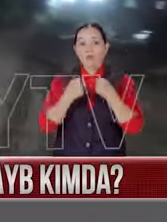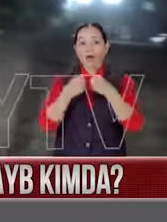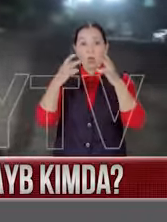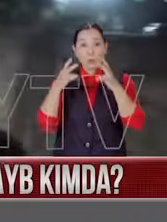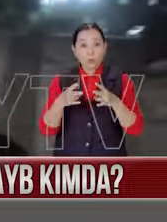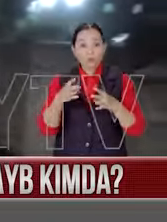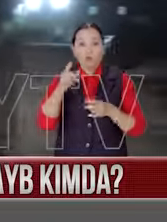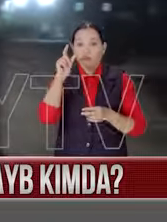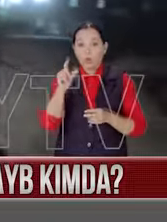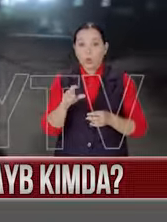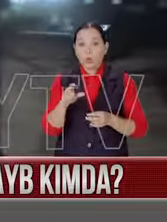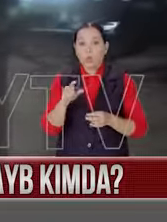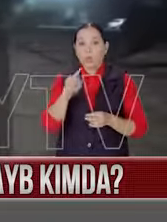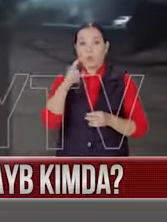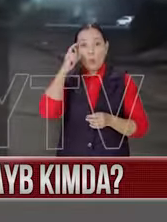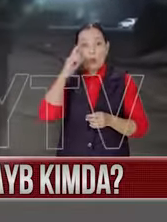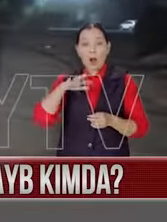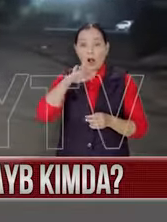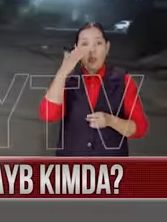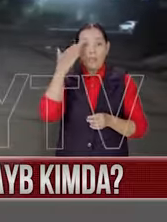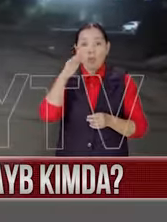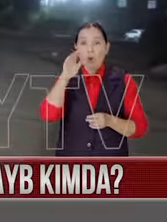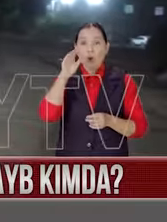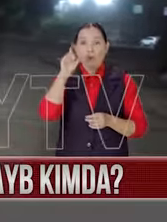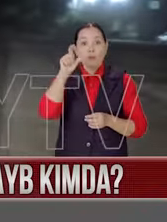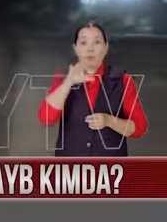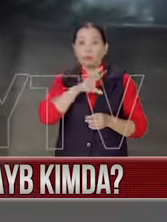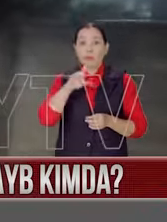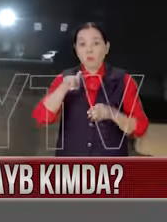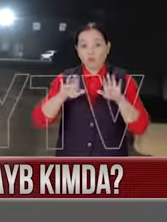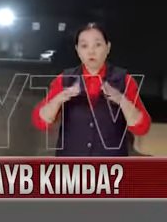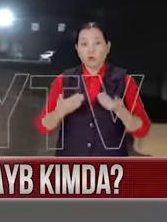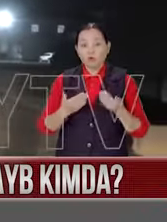avariyaga uchragan fuqaro bu mahallaga begona bo'lmagan, mana shu yerda